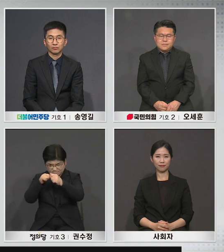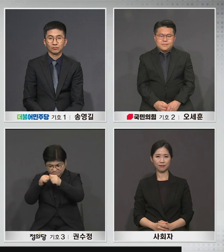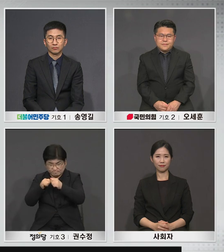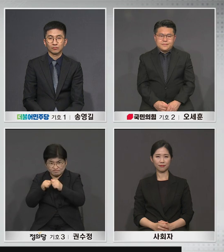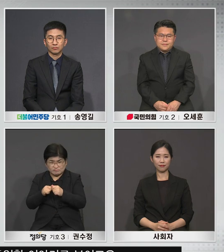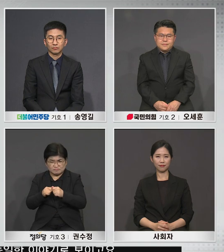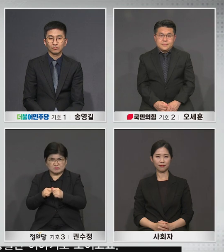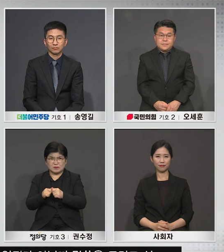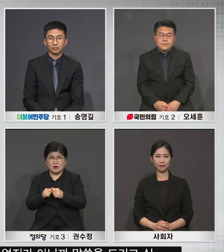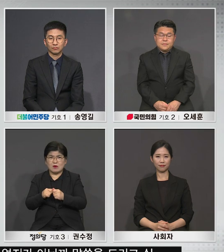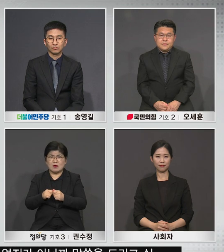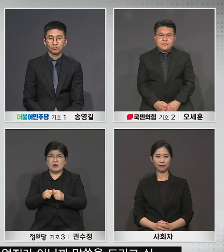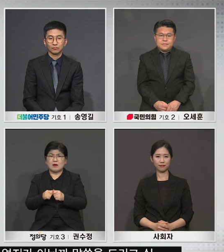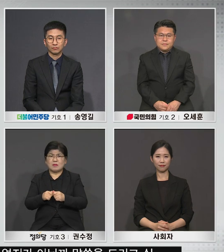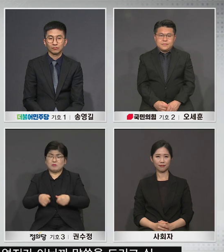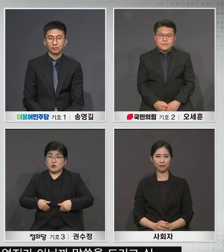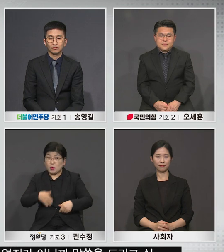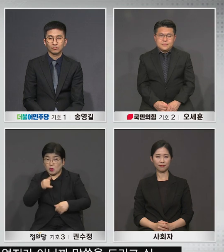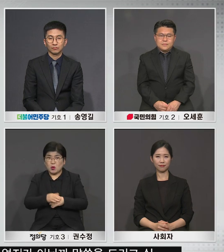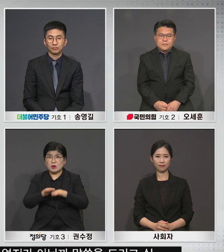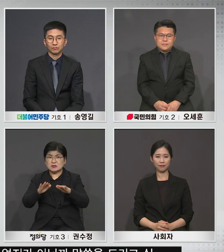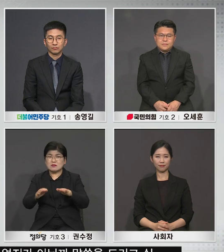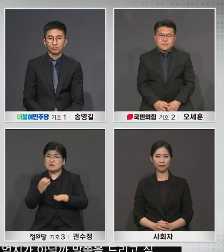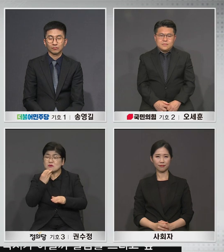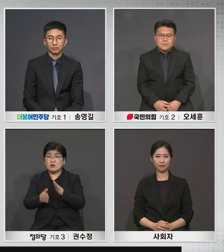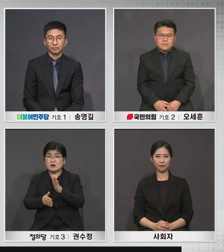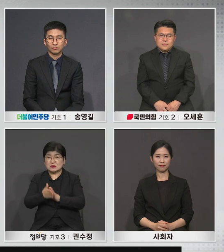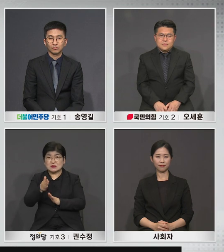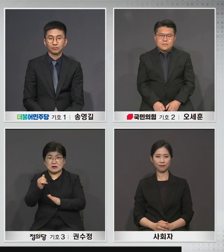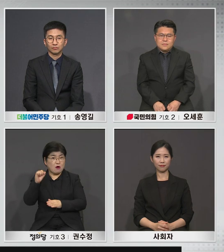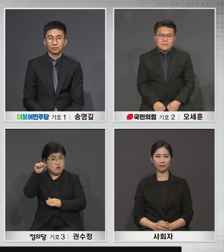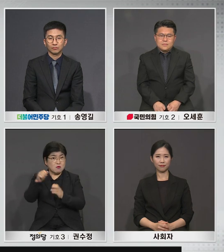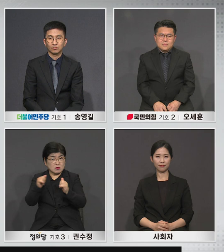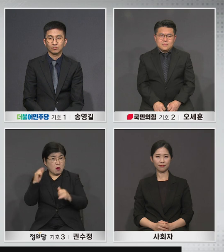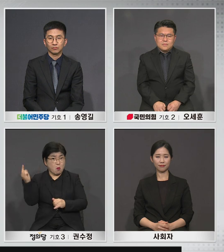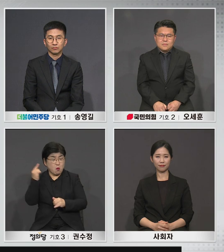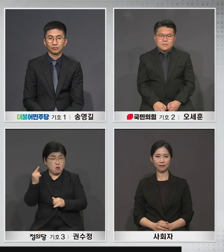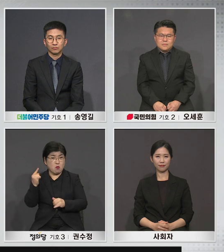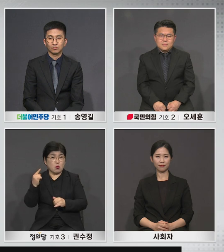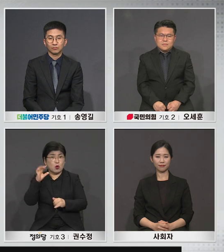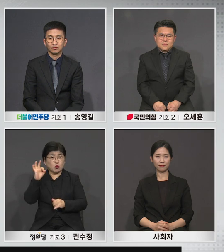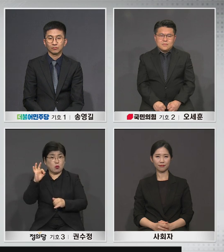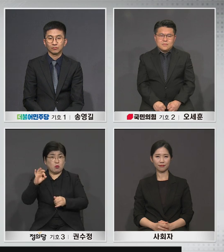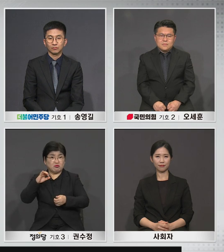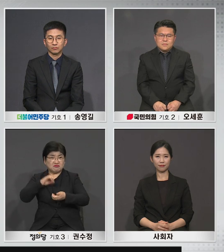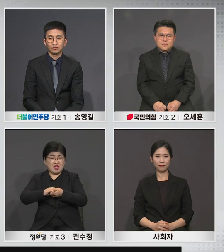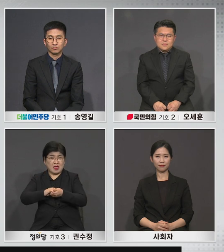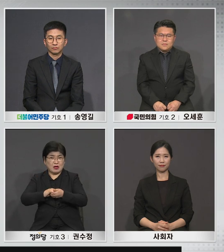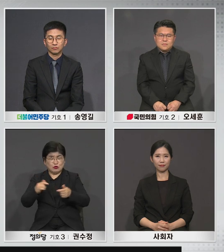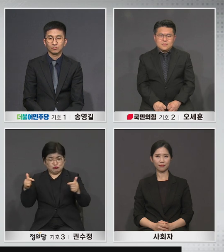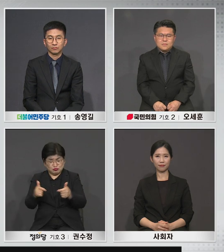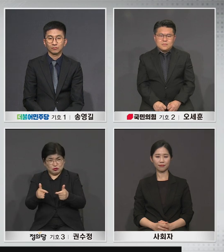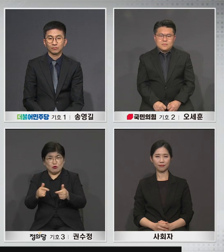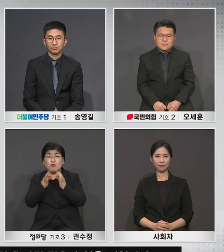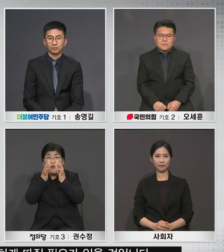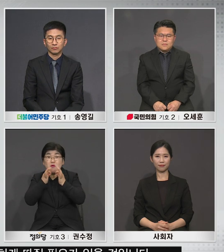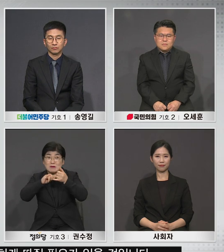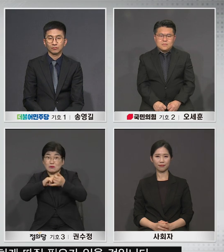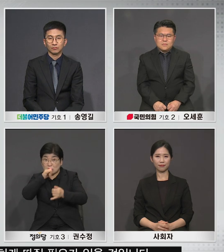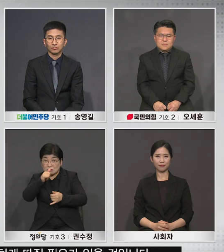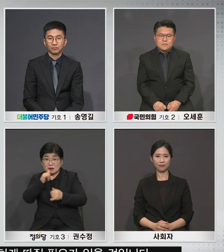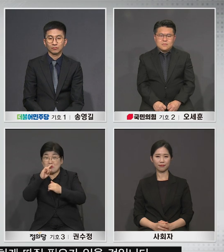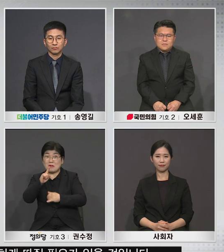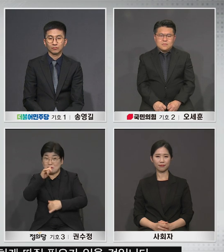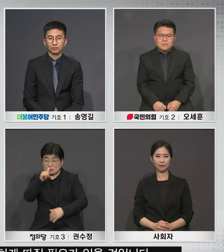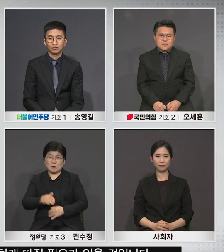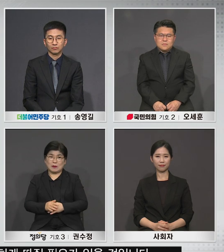있을 것입니다. 하지만 지금 현 시장이신 분 후보님께서도 공공요금을 억제하겠다고 하시면서 말씀 주셨던 많은 사안들이 있었고요. 그